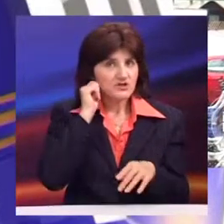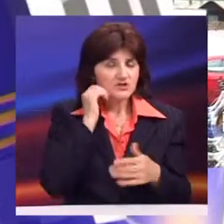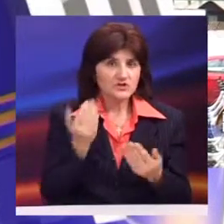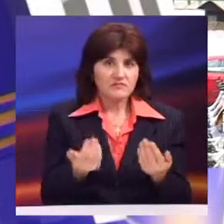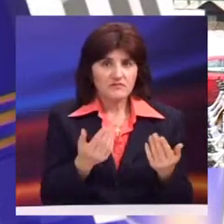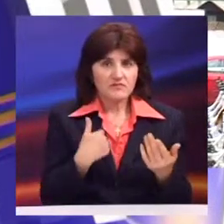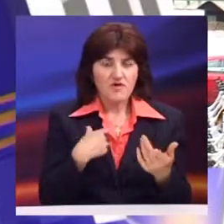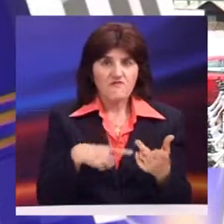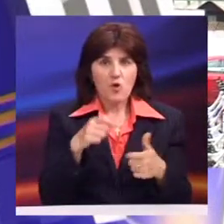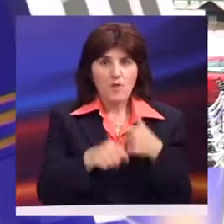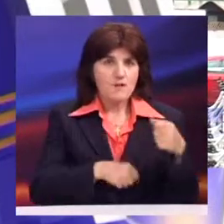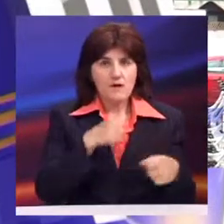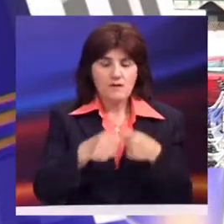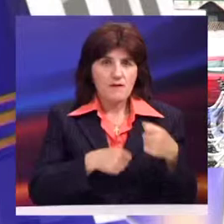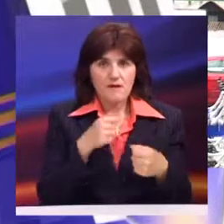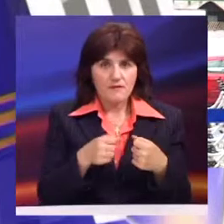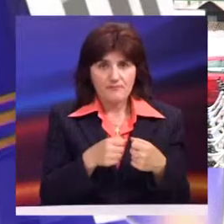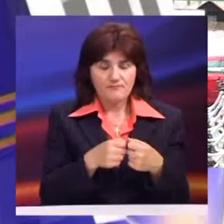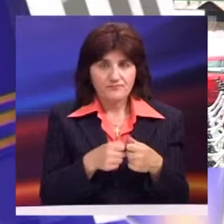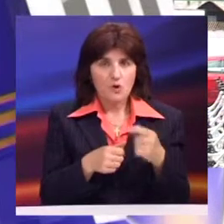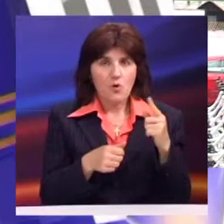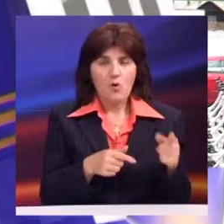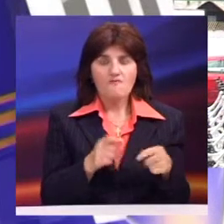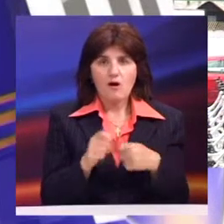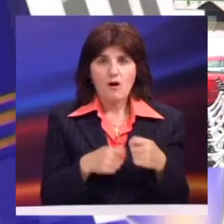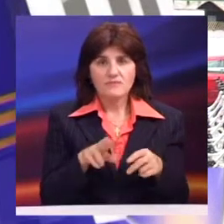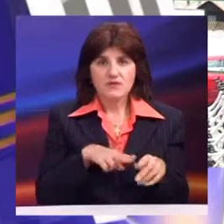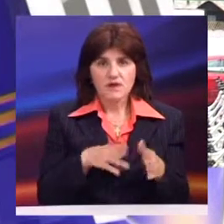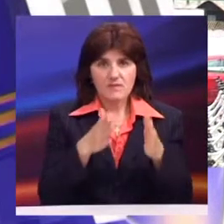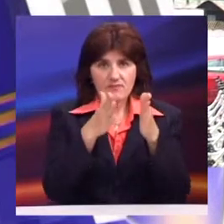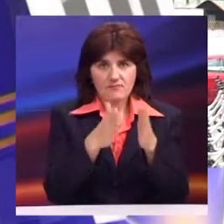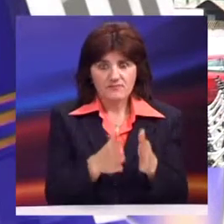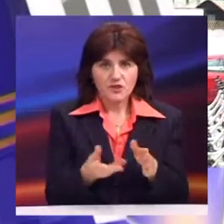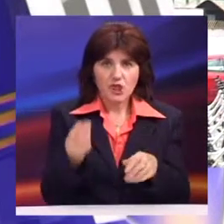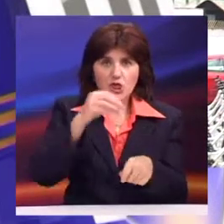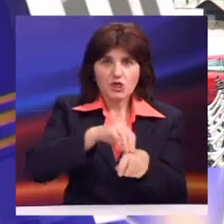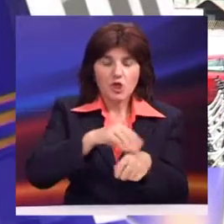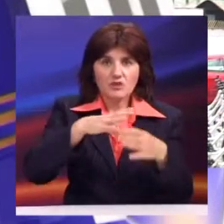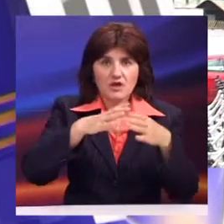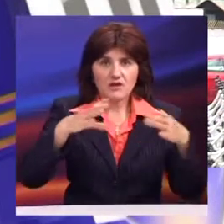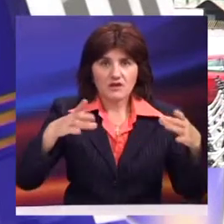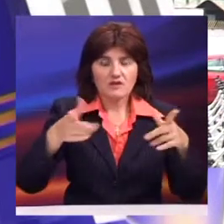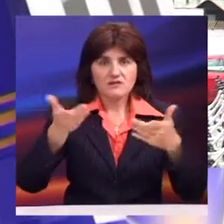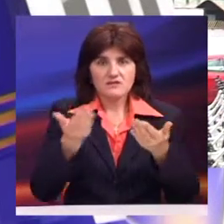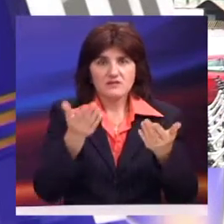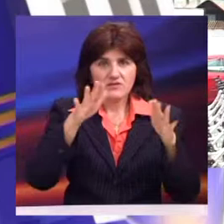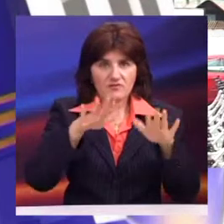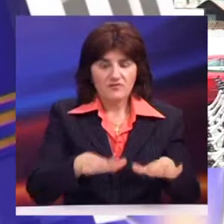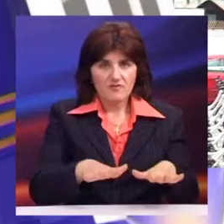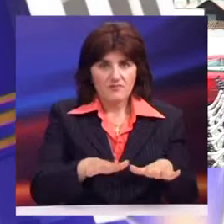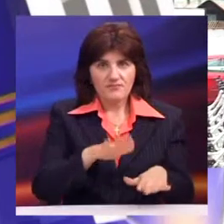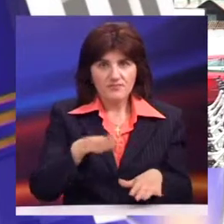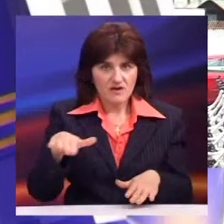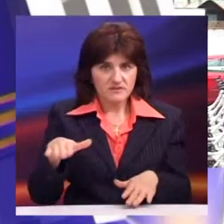ćerke Milice, pošto eto, volimo da se vozimo biciklom, a ove bicikle mnoge imaju taj dodatak za decu, a onda iz tog razloga mi je